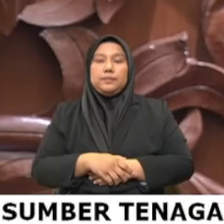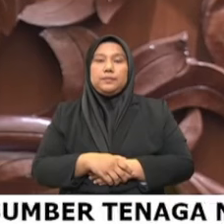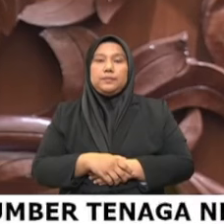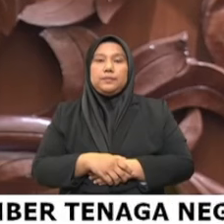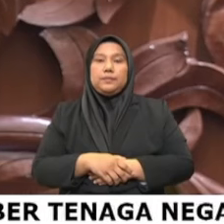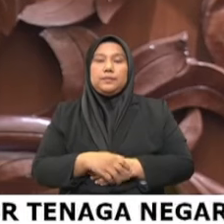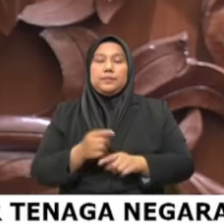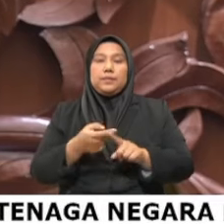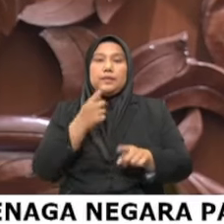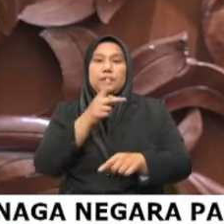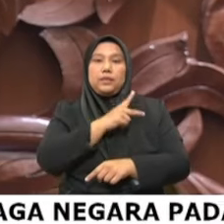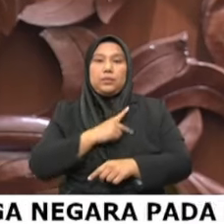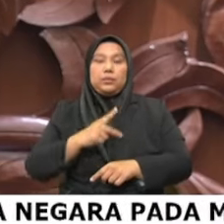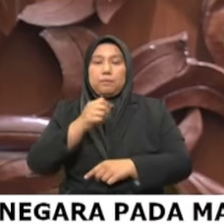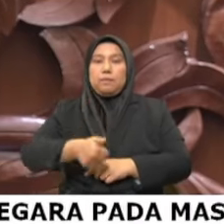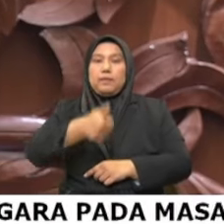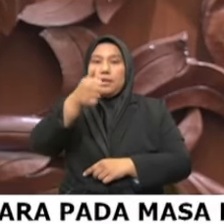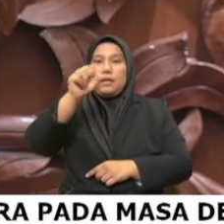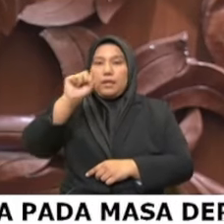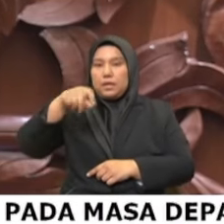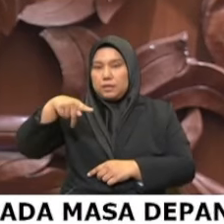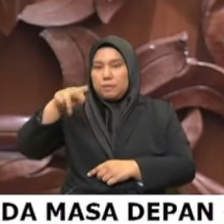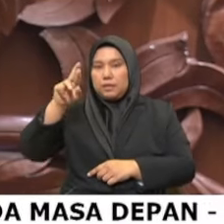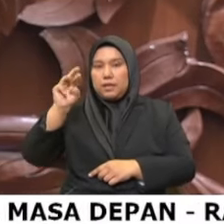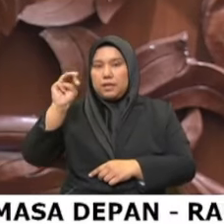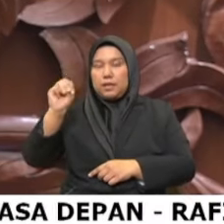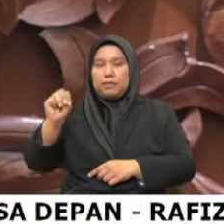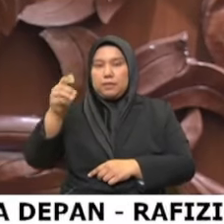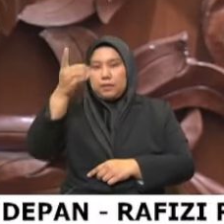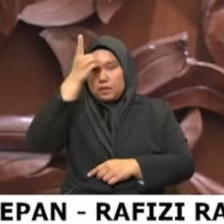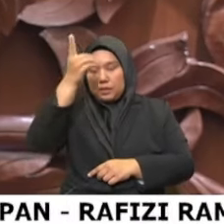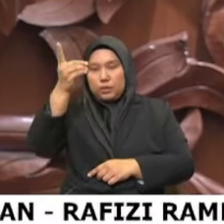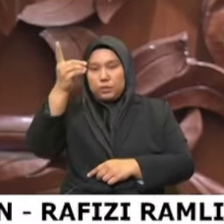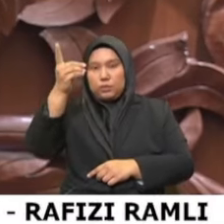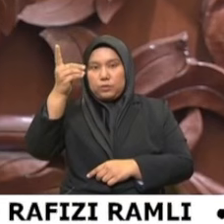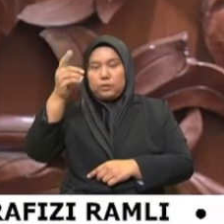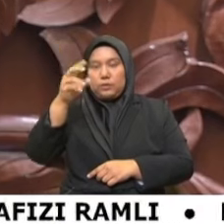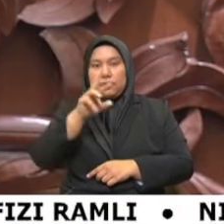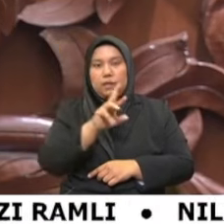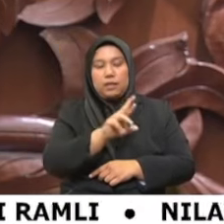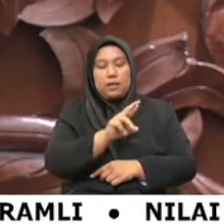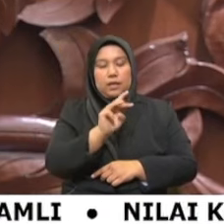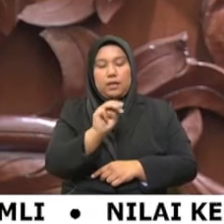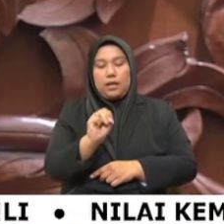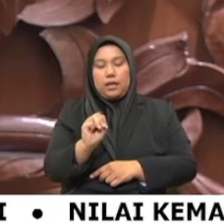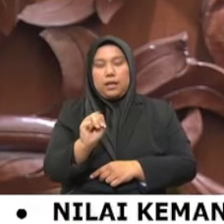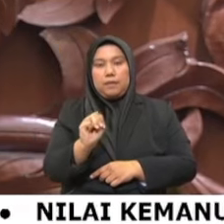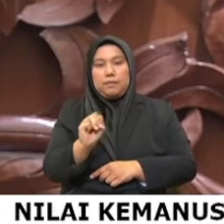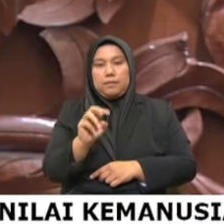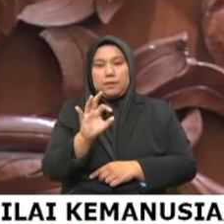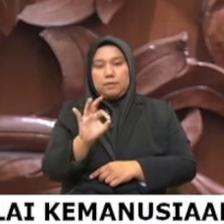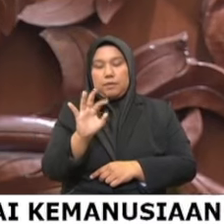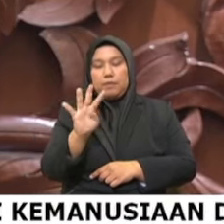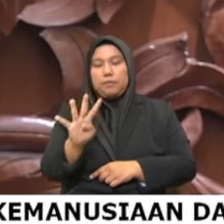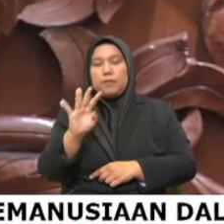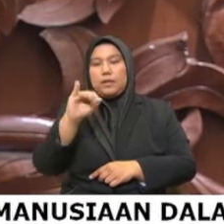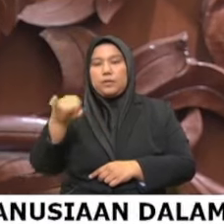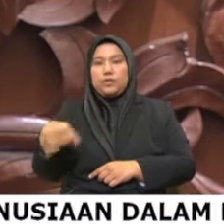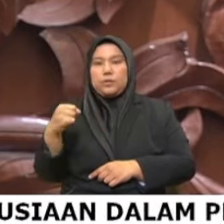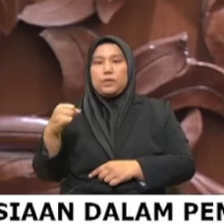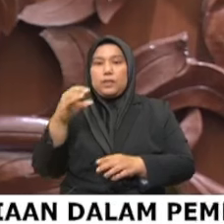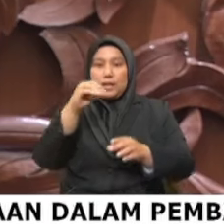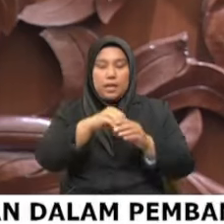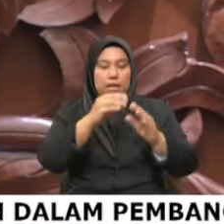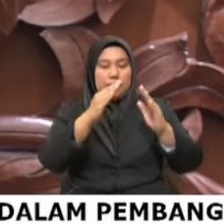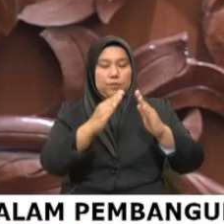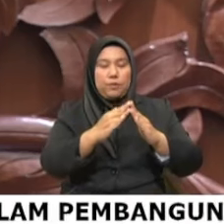official announcement by Ketua Pengarah SPRM. Datuk Yang di-Pertua, RM 94 juta dijumpai dalam rumah cash